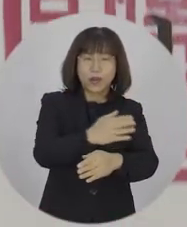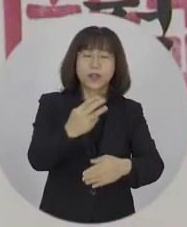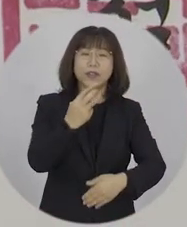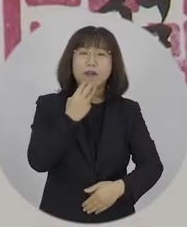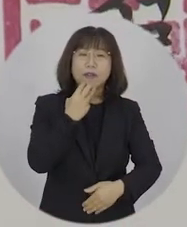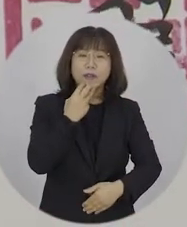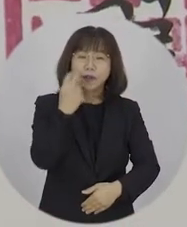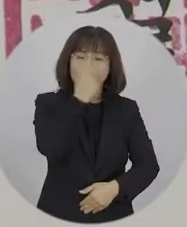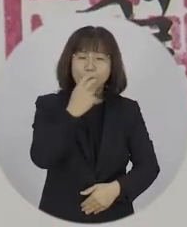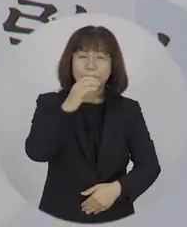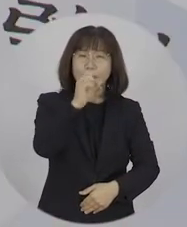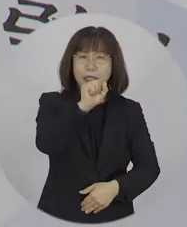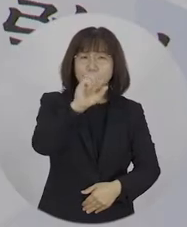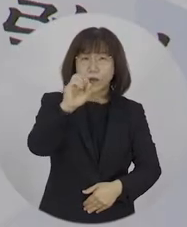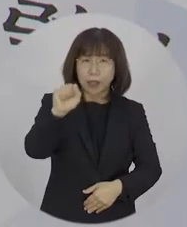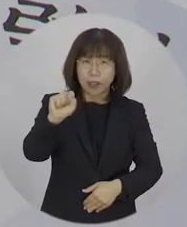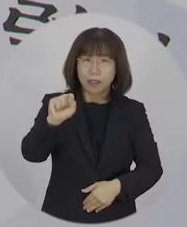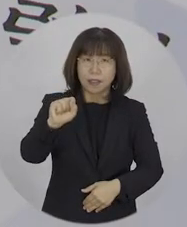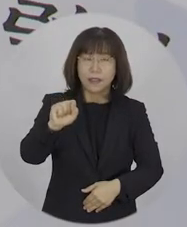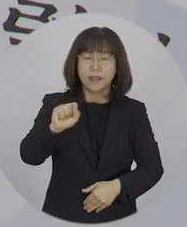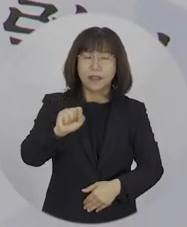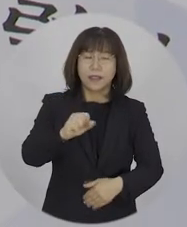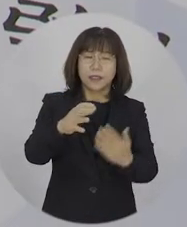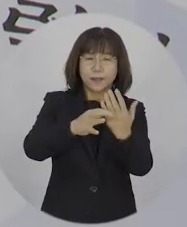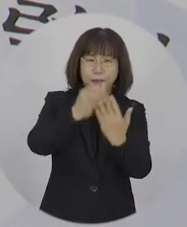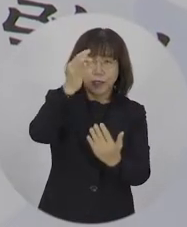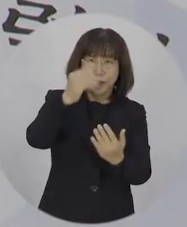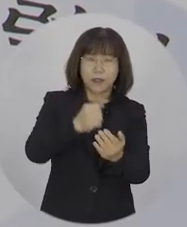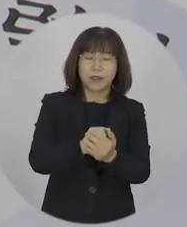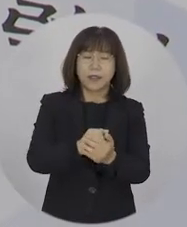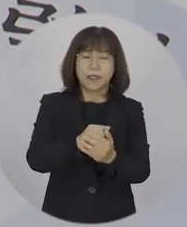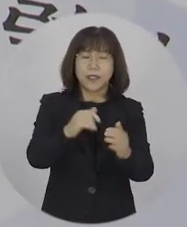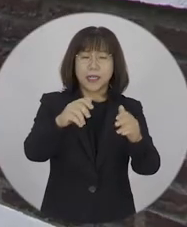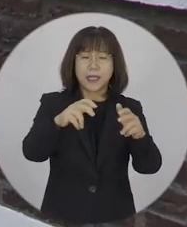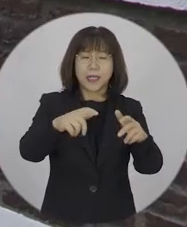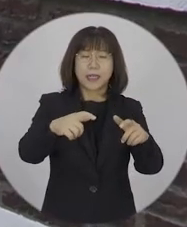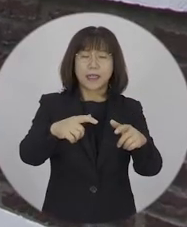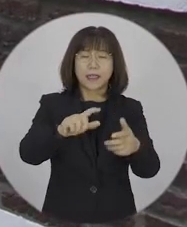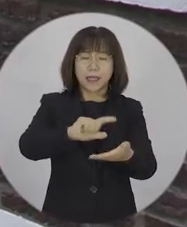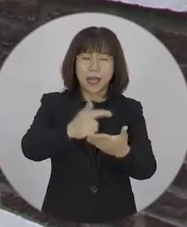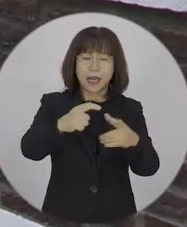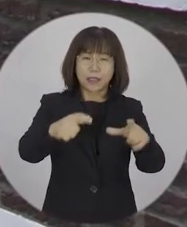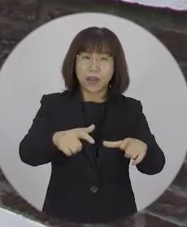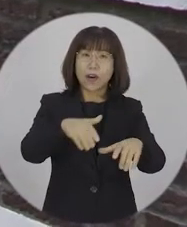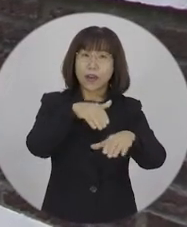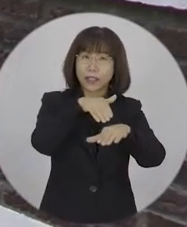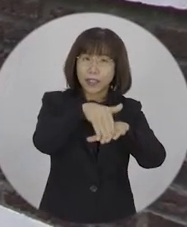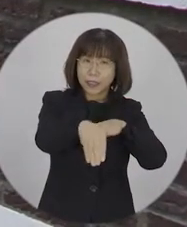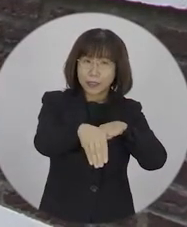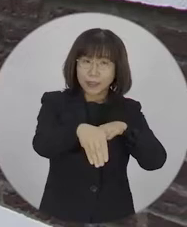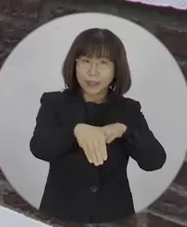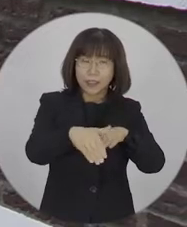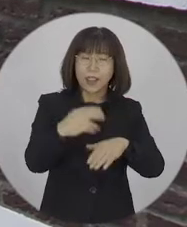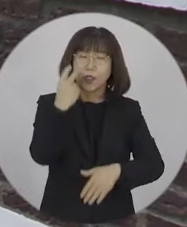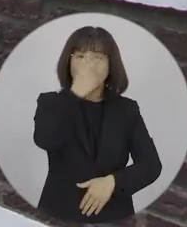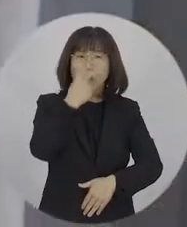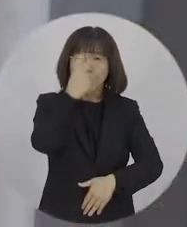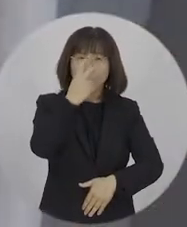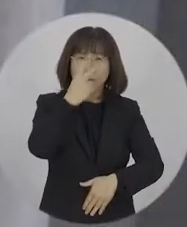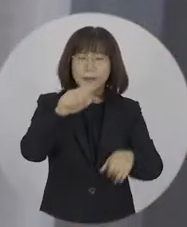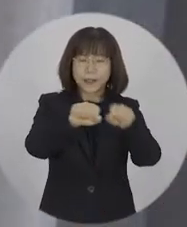SOS센터 시범 자치구로 선정돼 강서형 통합 돌봄 복지 체계를 구축하며 돌봄이 필요한 모든